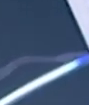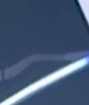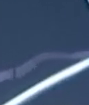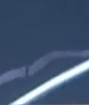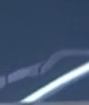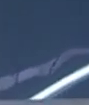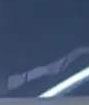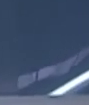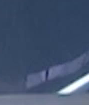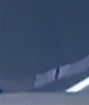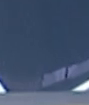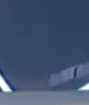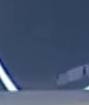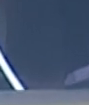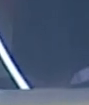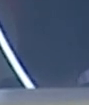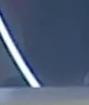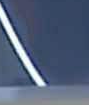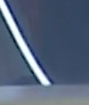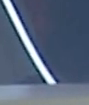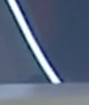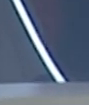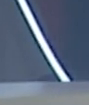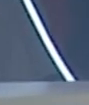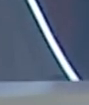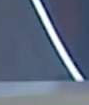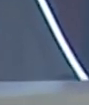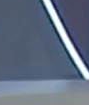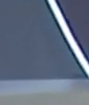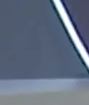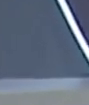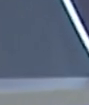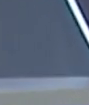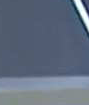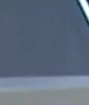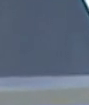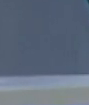үшін YouTube-тағы арнамызға тіркеліңіз. Лүпіл қойып, қоңырауды басыңыз.